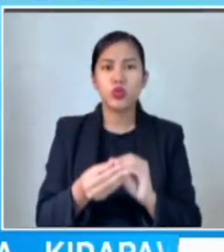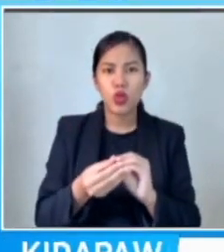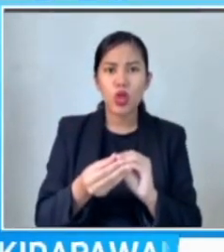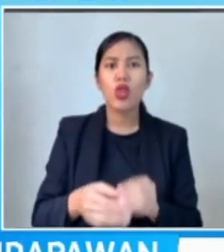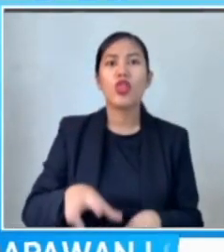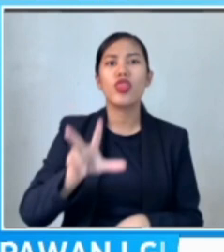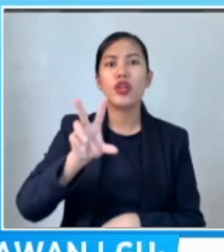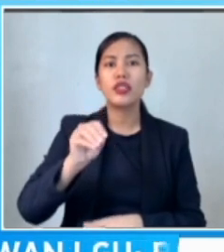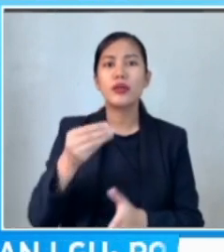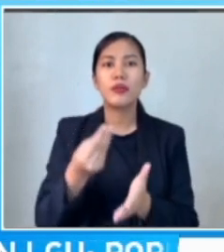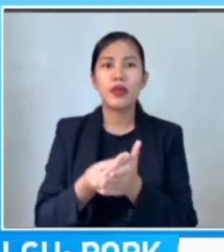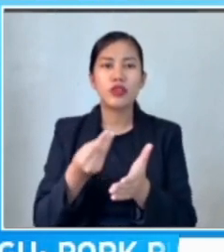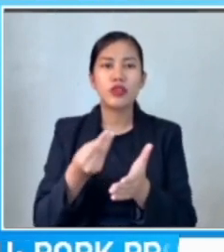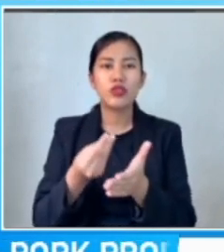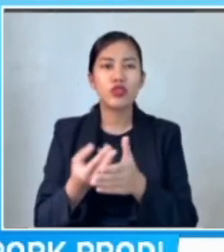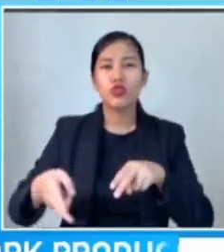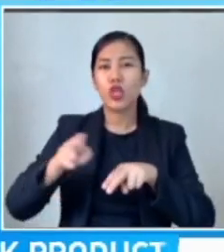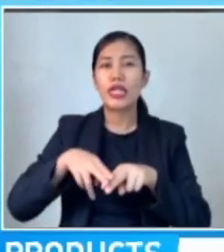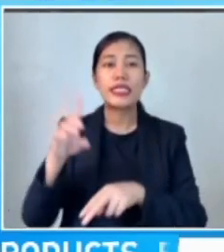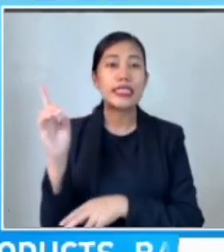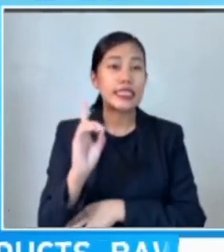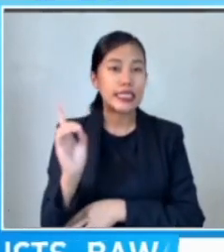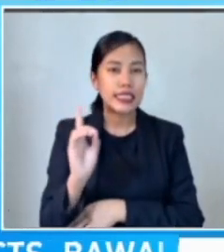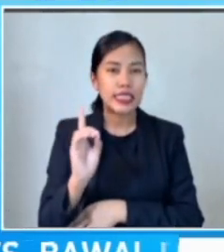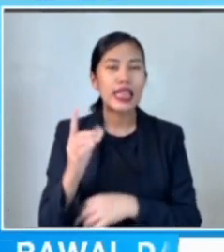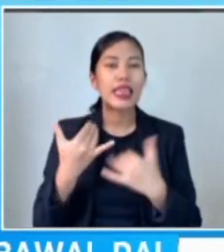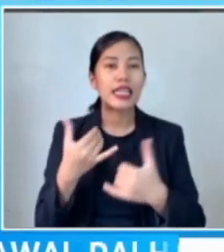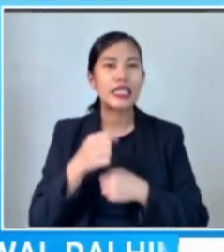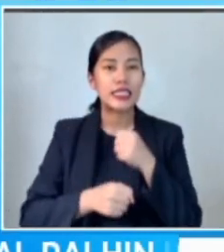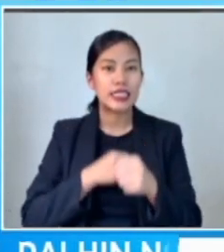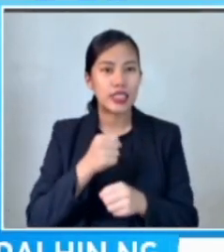sa diesel ngayon pong taon. Halos